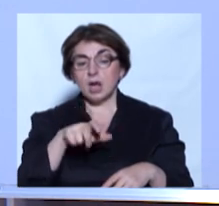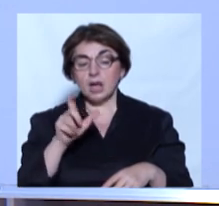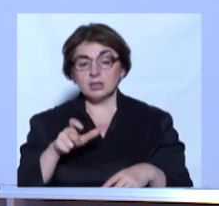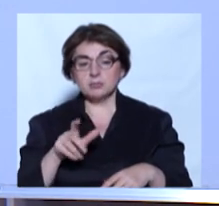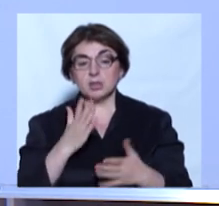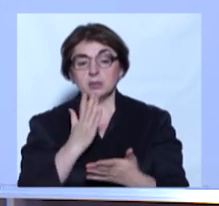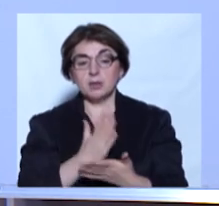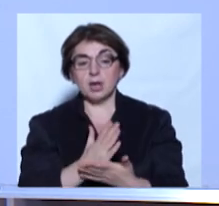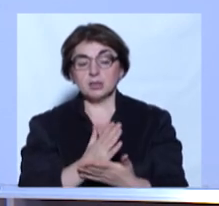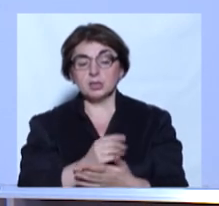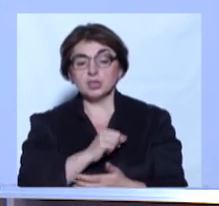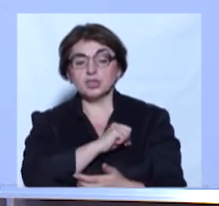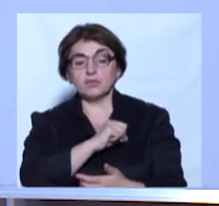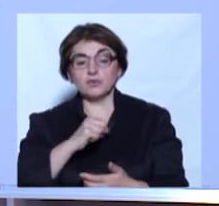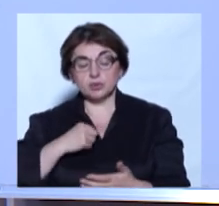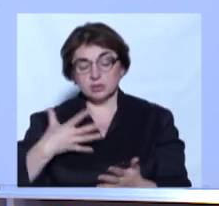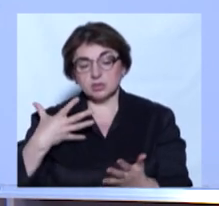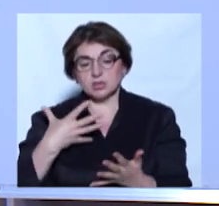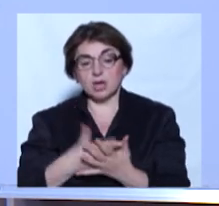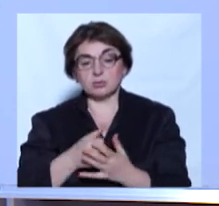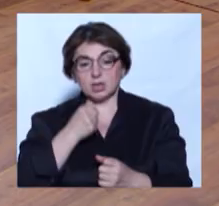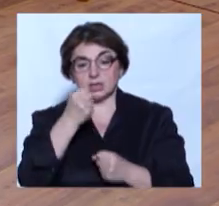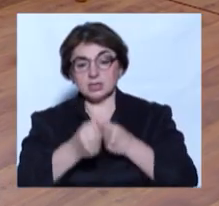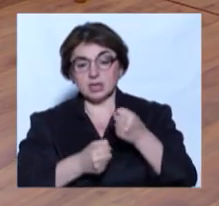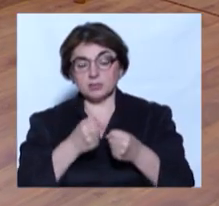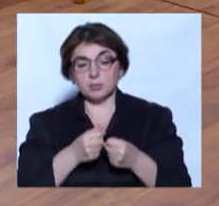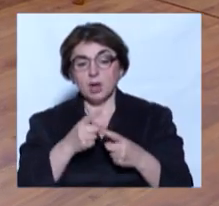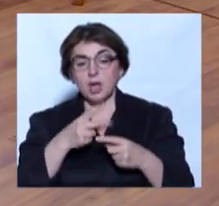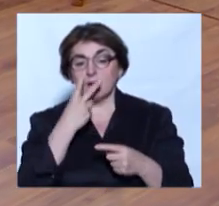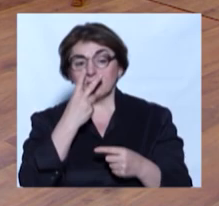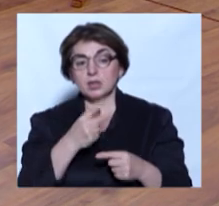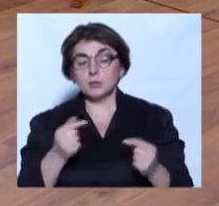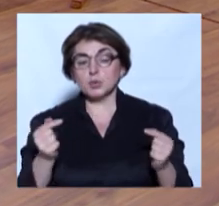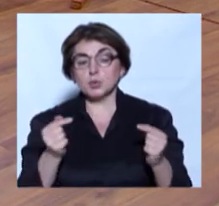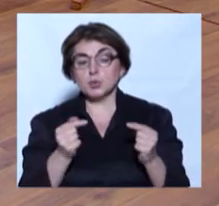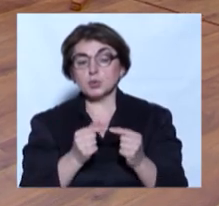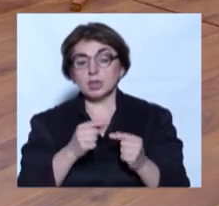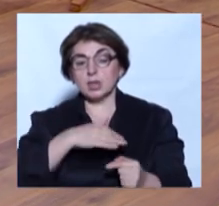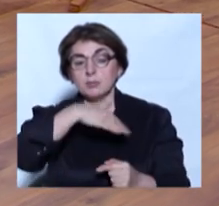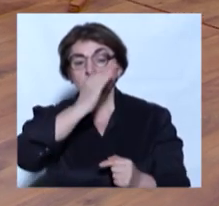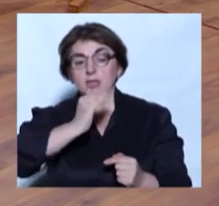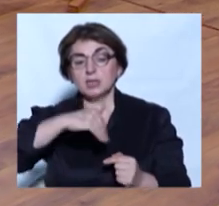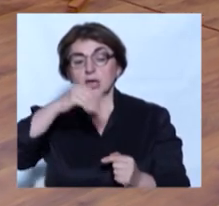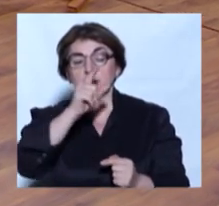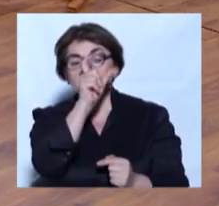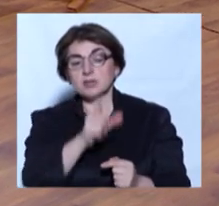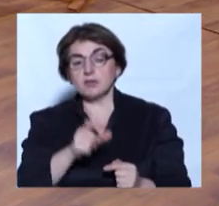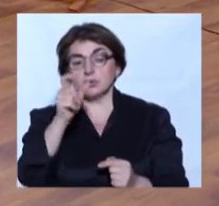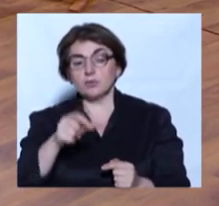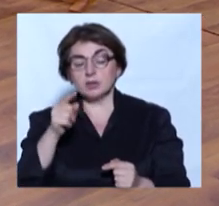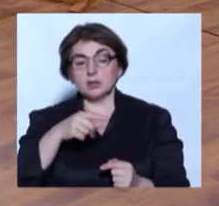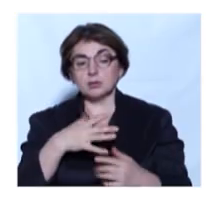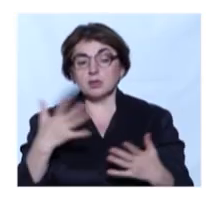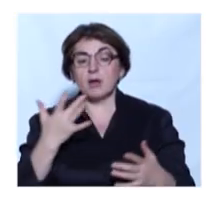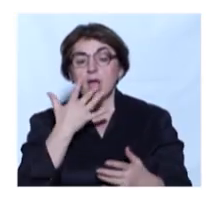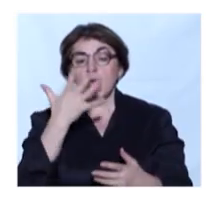ადამიანები არიან თვით დასაქმებულები და აქ ხედავთ კიდევაც სწორედ აი ამ დიაგრამაზე, სვეტოვან დიაგრამაზე სხვა